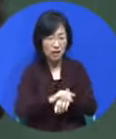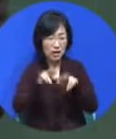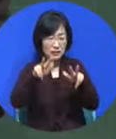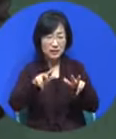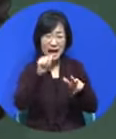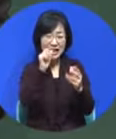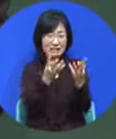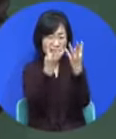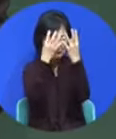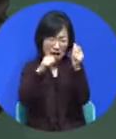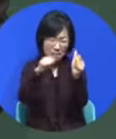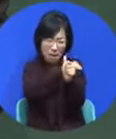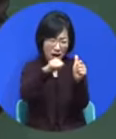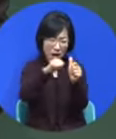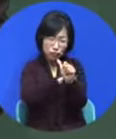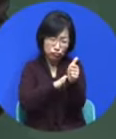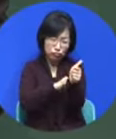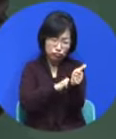하은